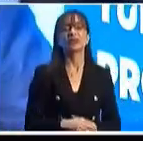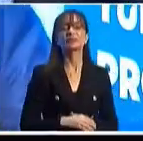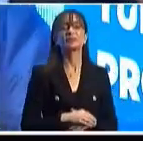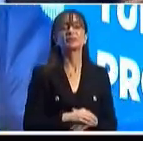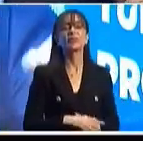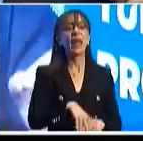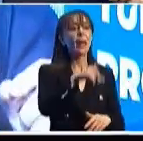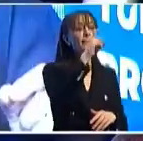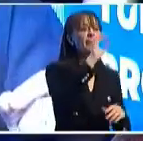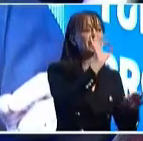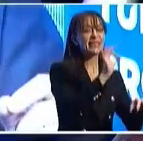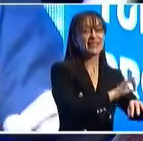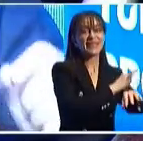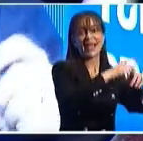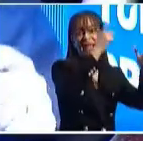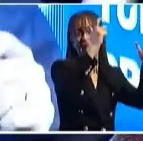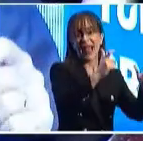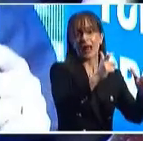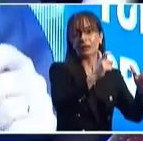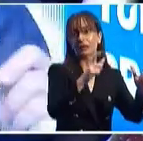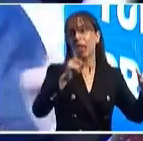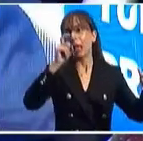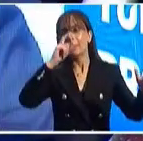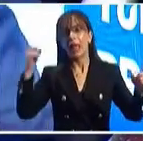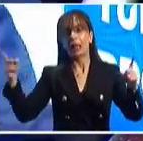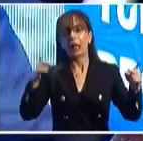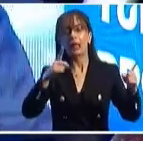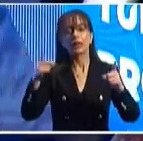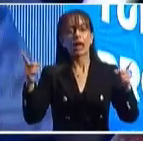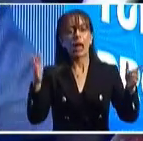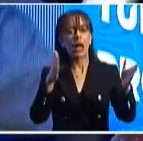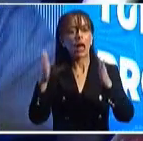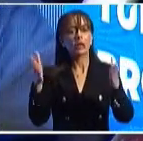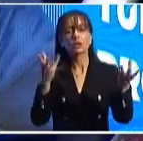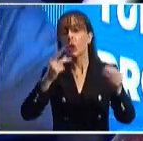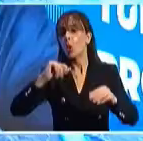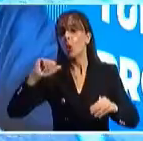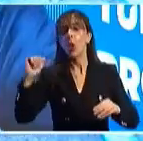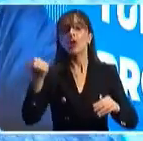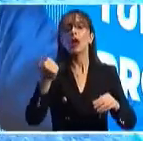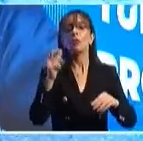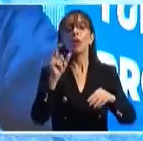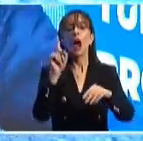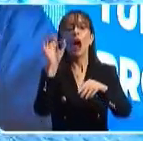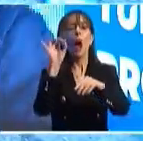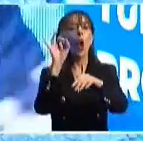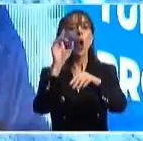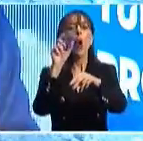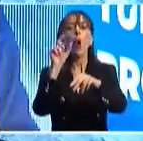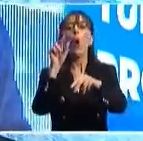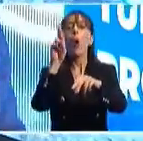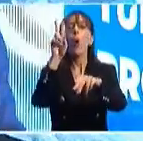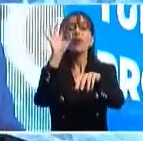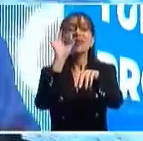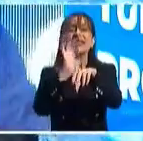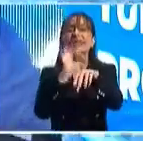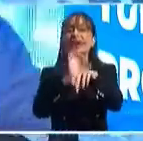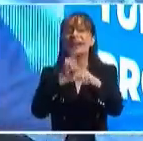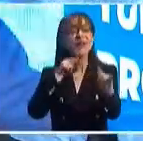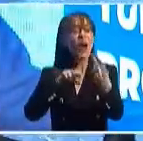Beşiktaş arasında çok önemli. Ya vatandaşımız 12 dakikada bu yolculuğu